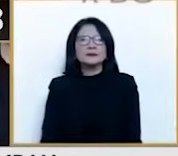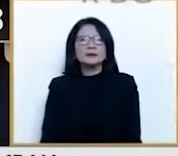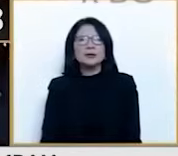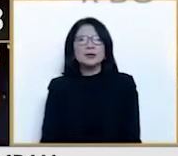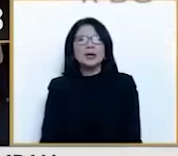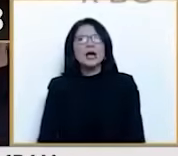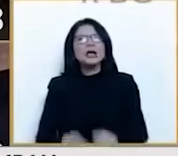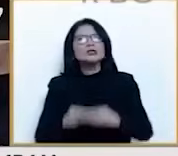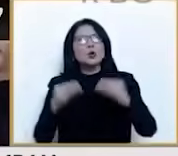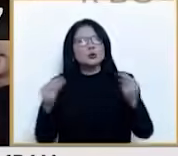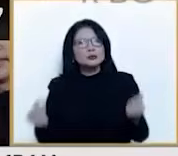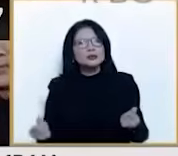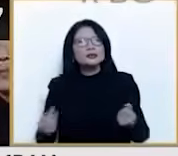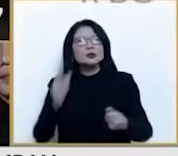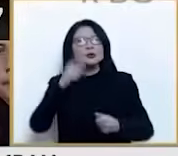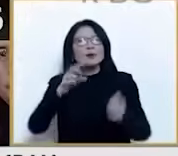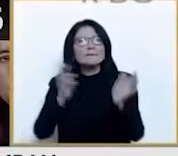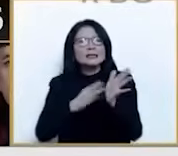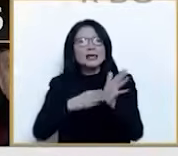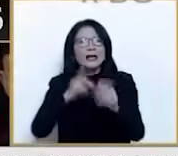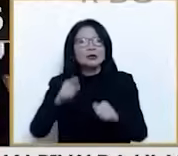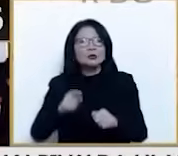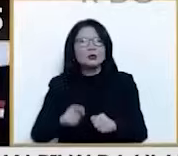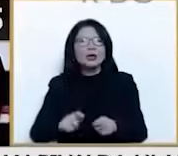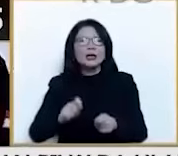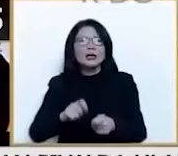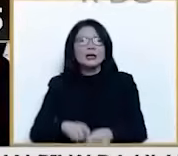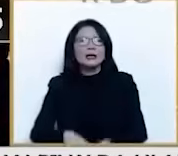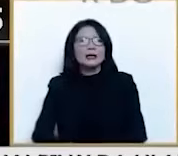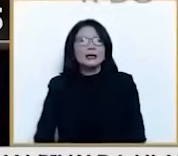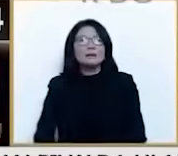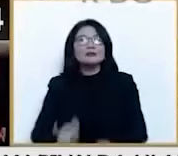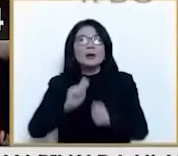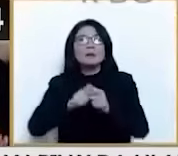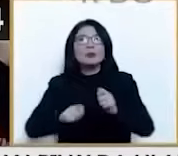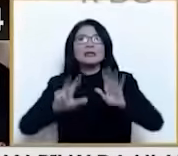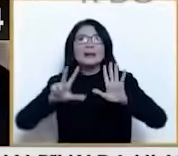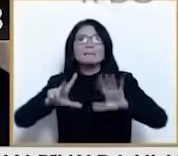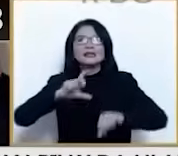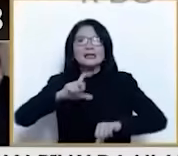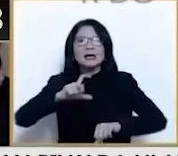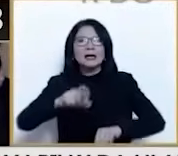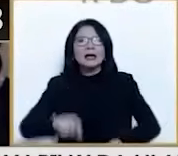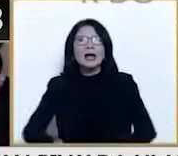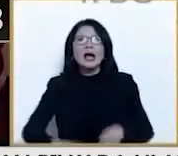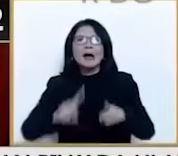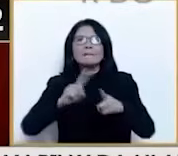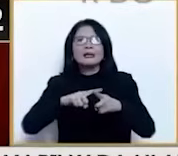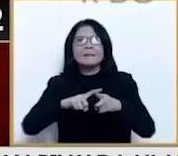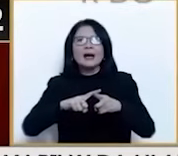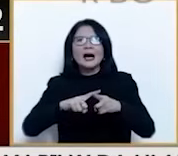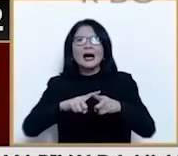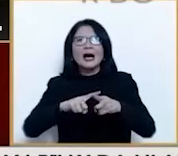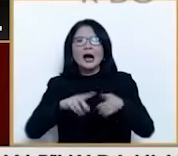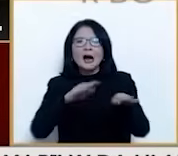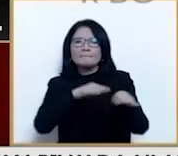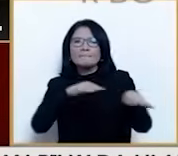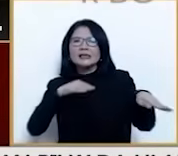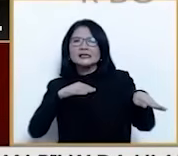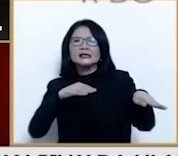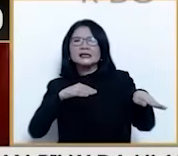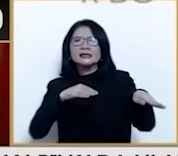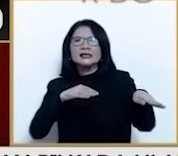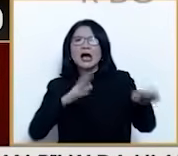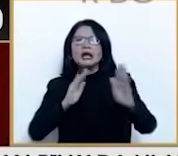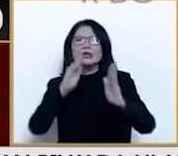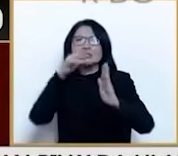Solusi untuk mengatasinya, kami sudah membuat ada 8 langkah sebagai berikut. Pertama, kurangi kemacetan dengan